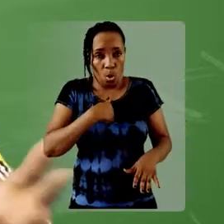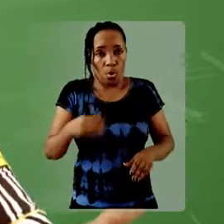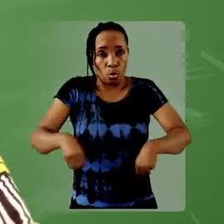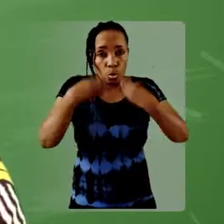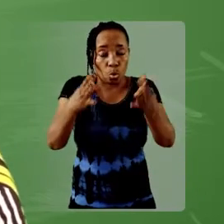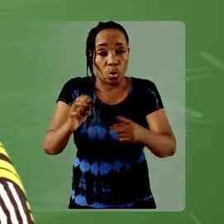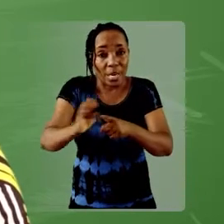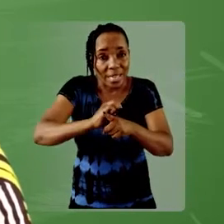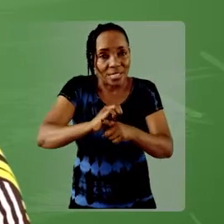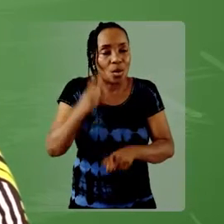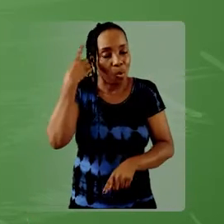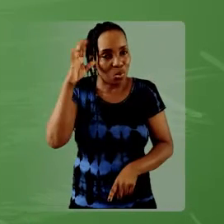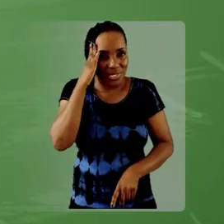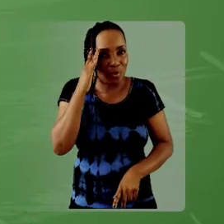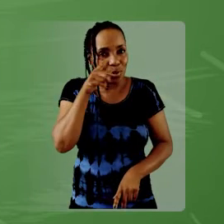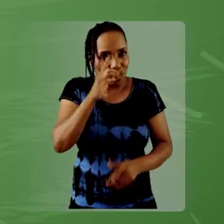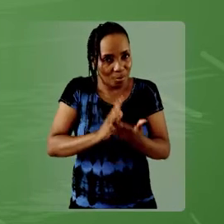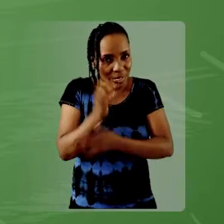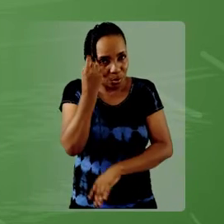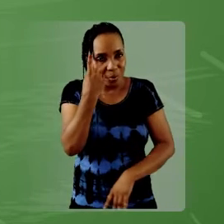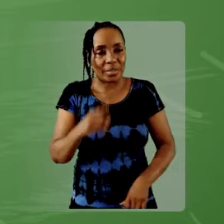pour voir si vous avez compris le cours.